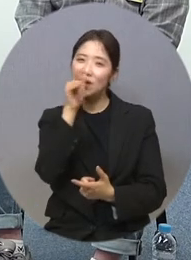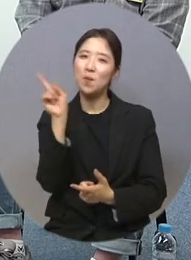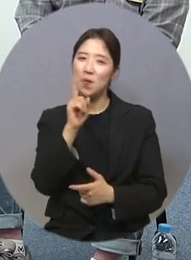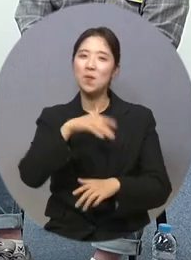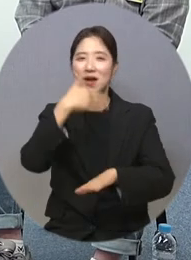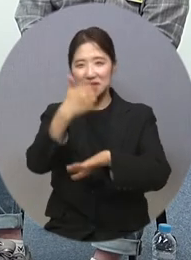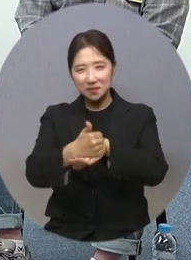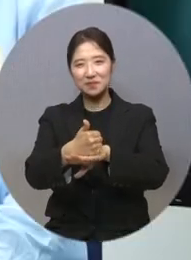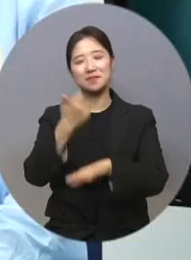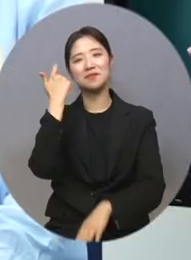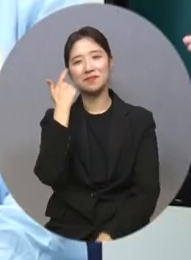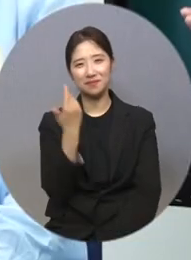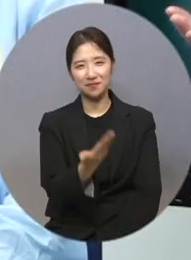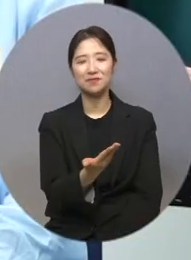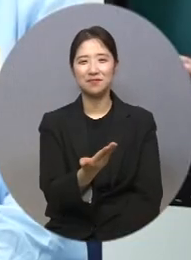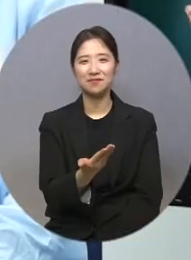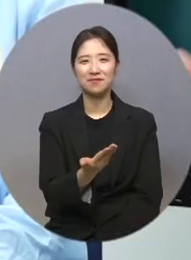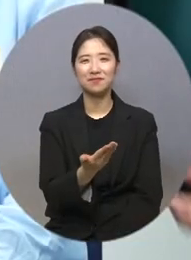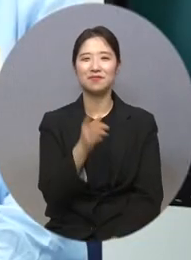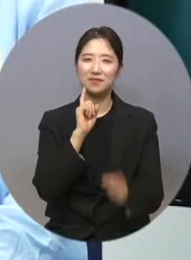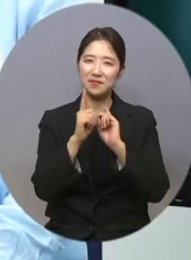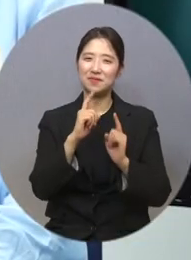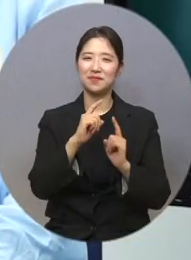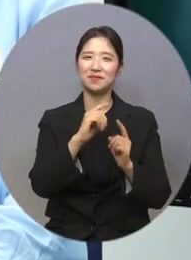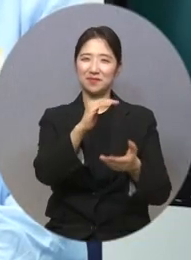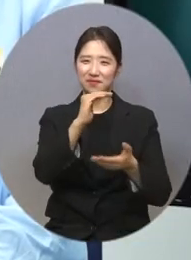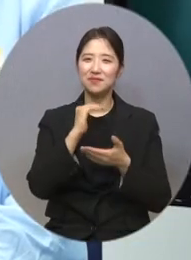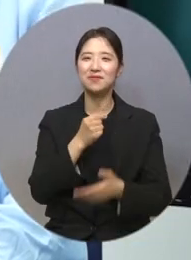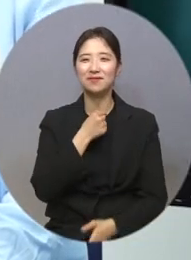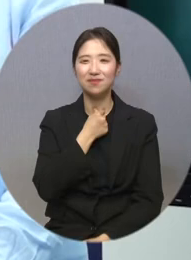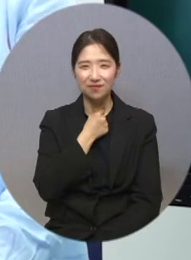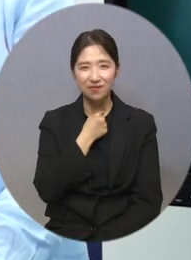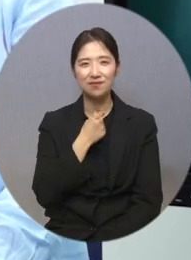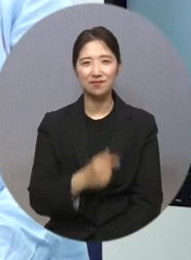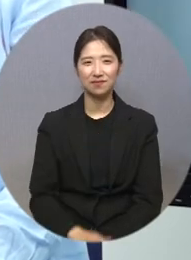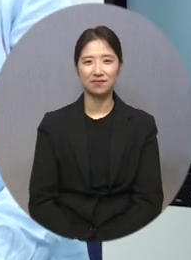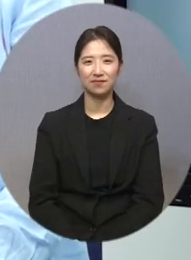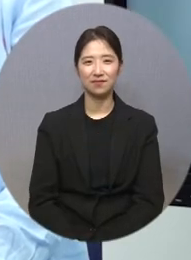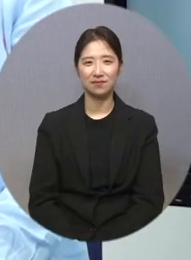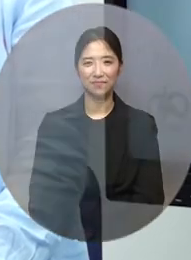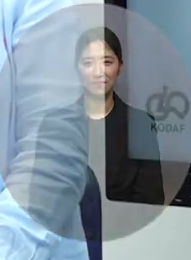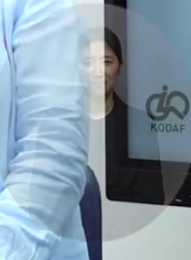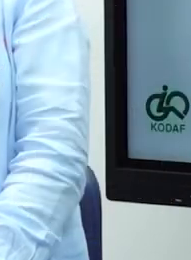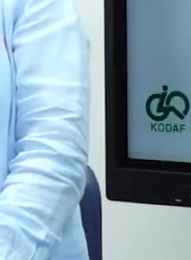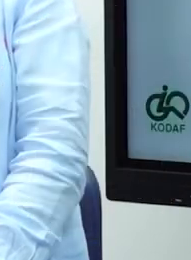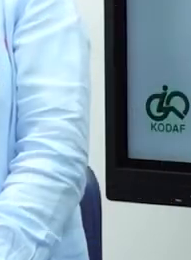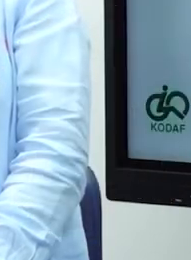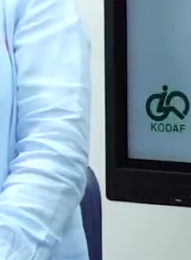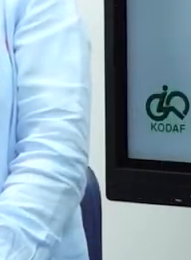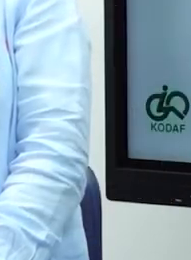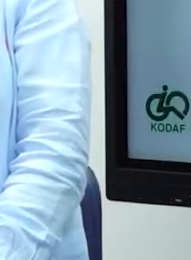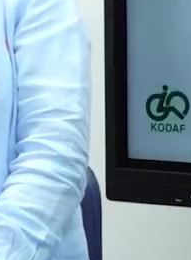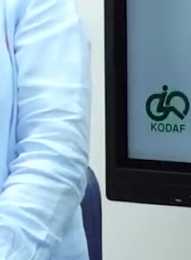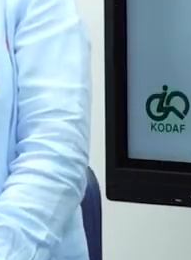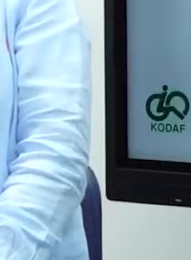해서 마지막으로 보경님을 한 번 더 제가 말씀을 좀 청해 드릴까 해요.